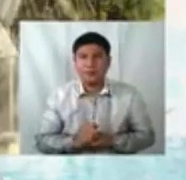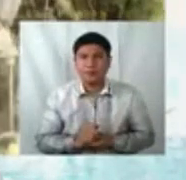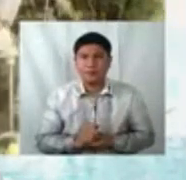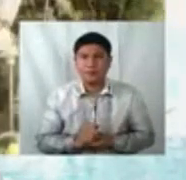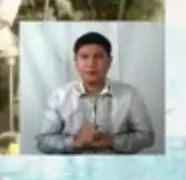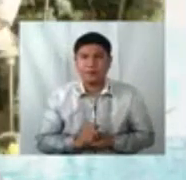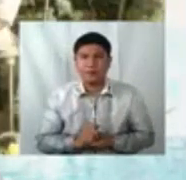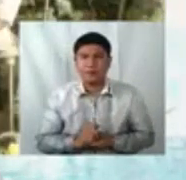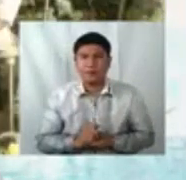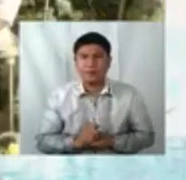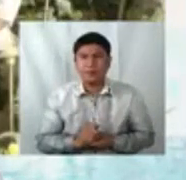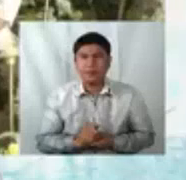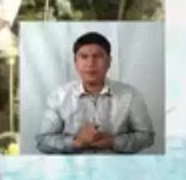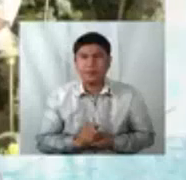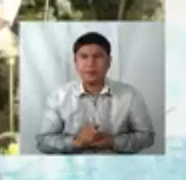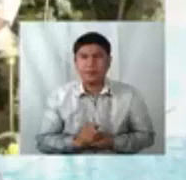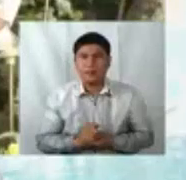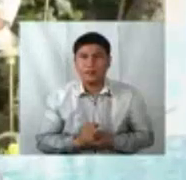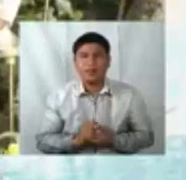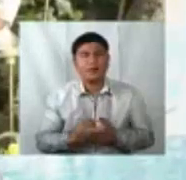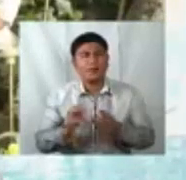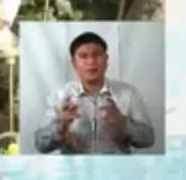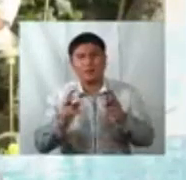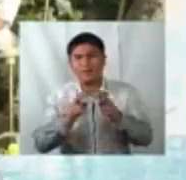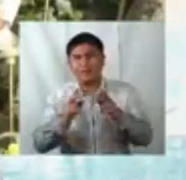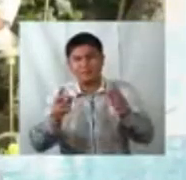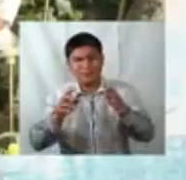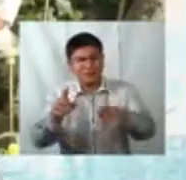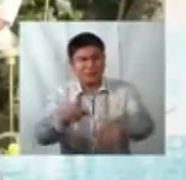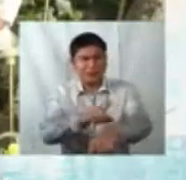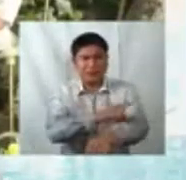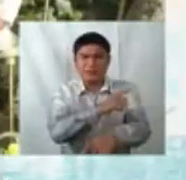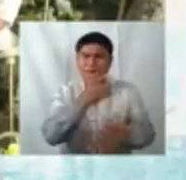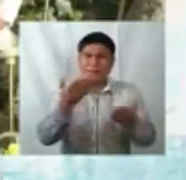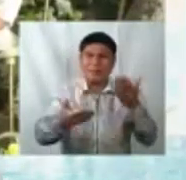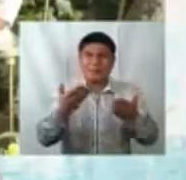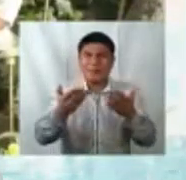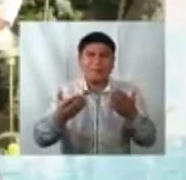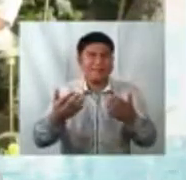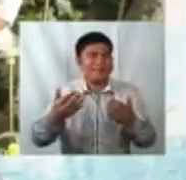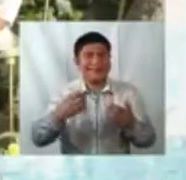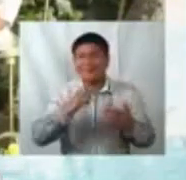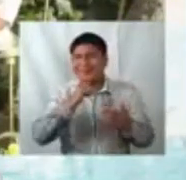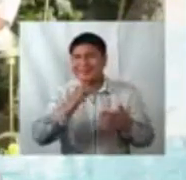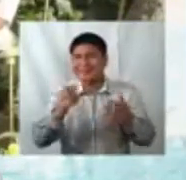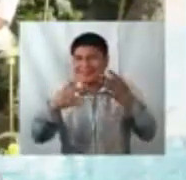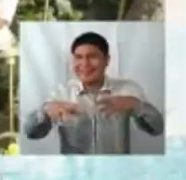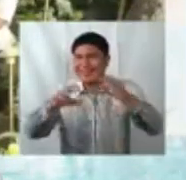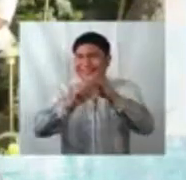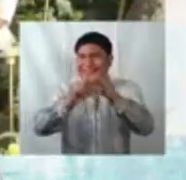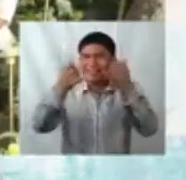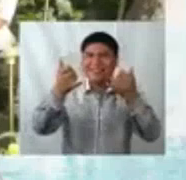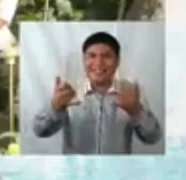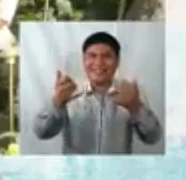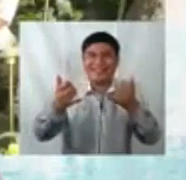Napakahaba po ng nilalaman nito. Baka ho hindi ho tayo matapos ngayong gabing ito. Ano?